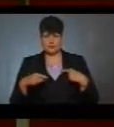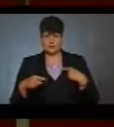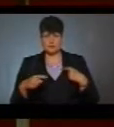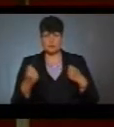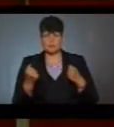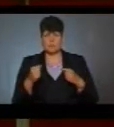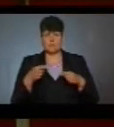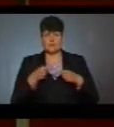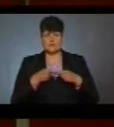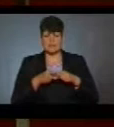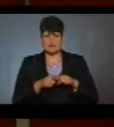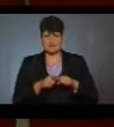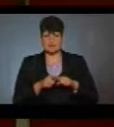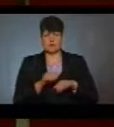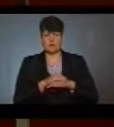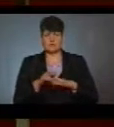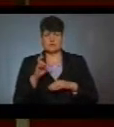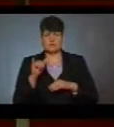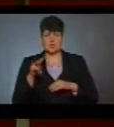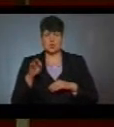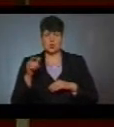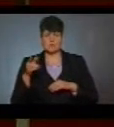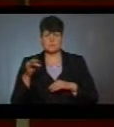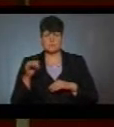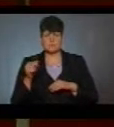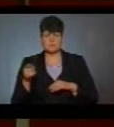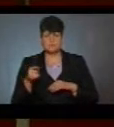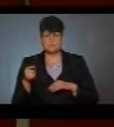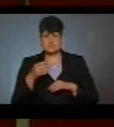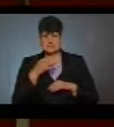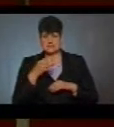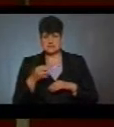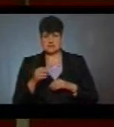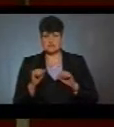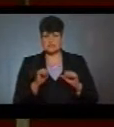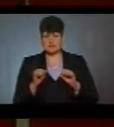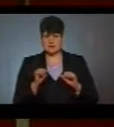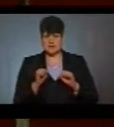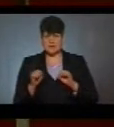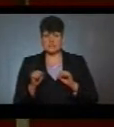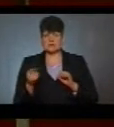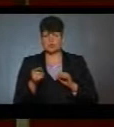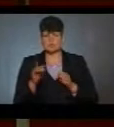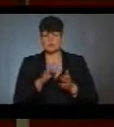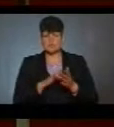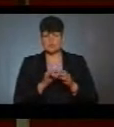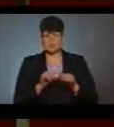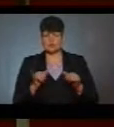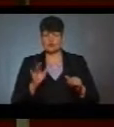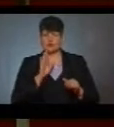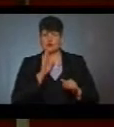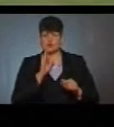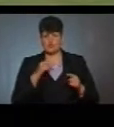спорткомплексу «Політехнік», що на вулиці Білогірській в Тернополі, розповів керівник Тернопільського центру розвитку дівочого футболу Володимир Левчук.